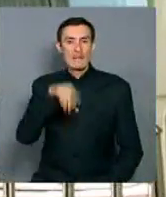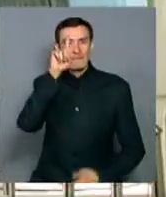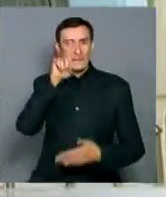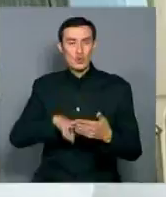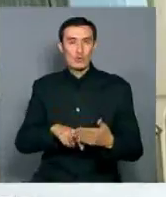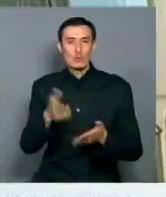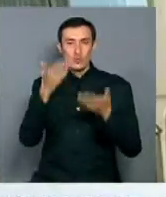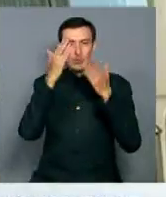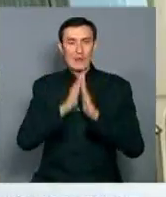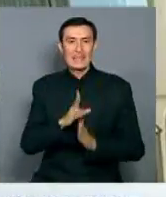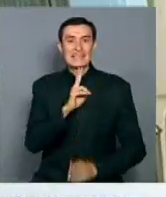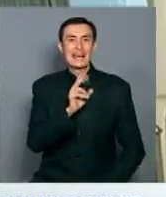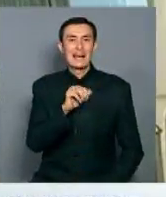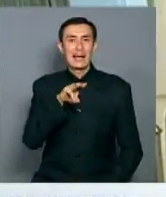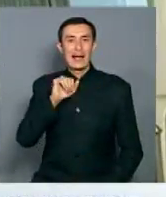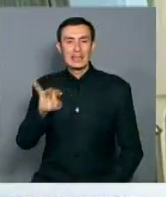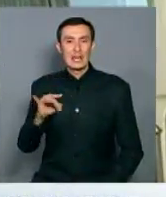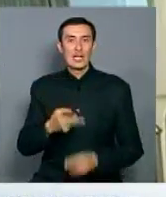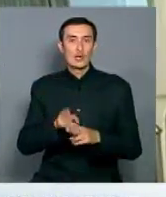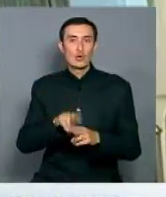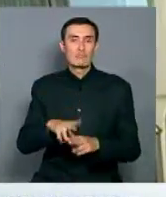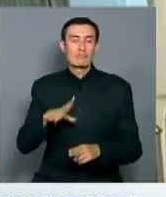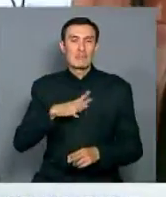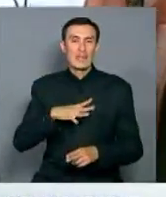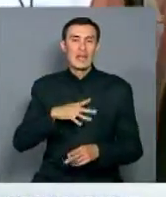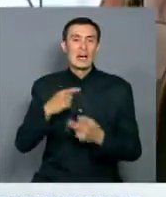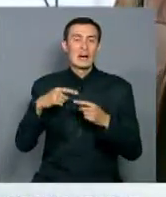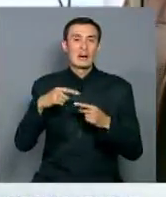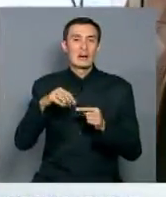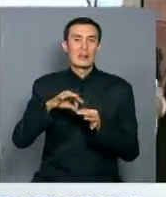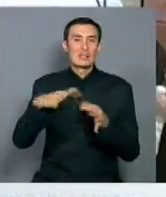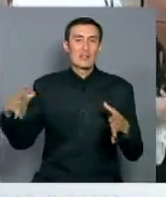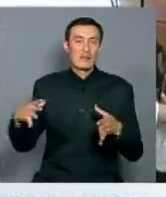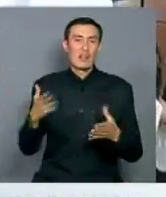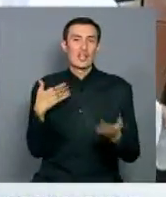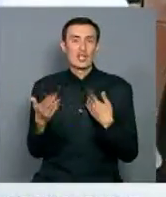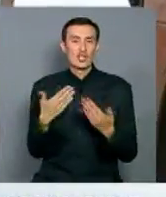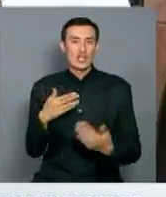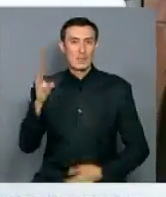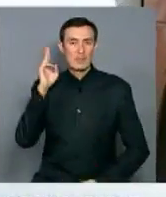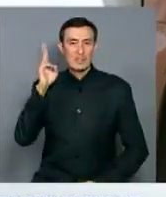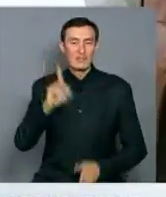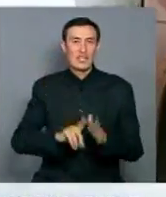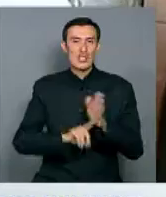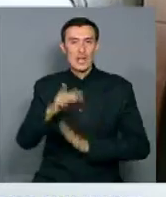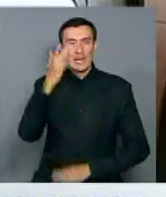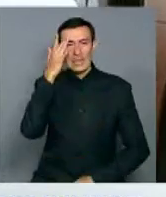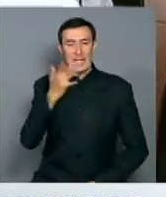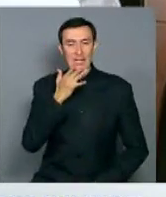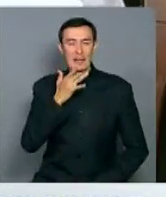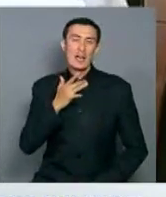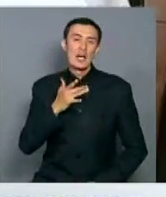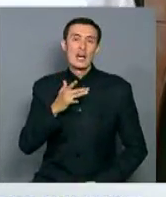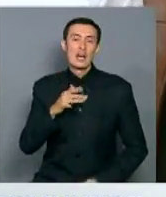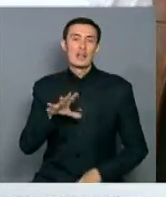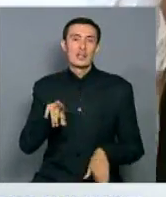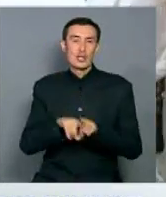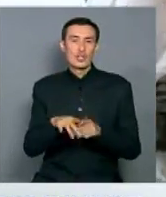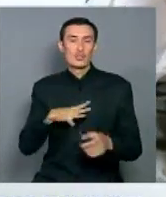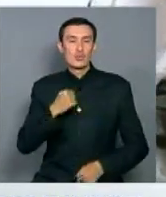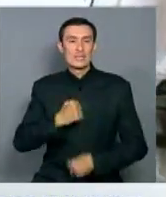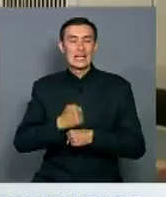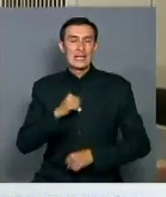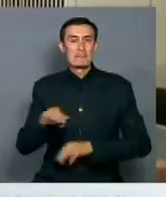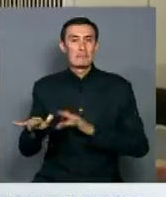числе и мусульмане из Катара, с которым Рияд разорвал дипломатические отношения в начале июня. В связи с хаджем в стране усилены